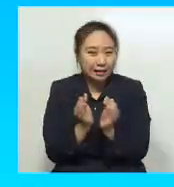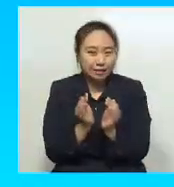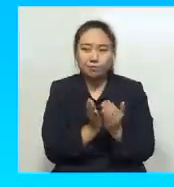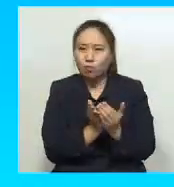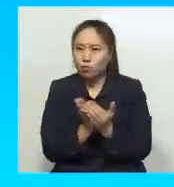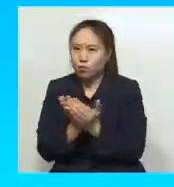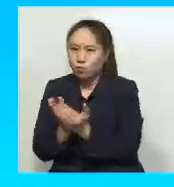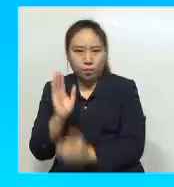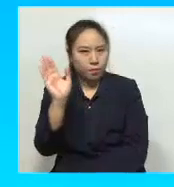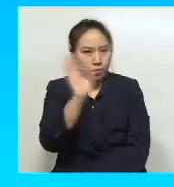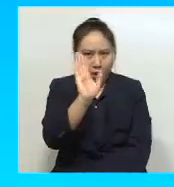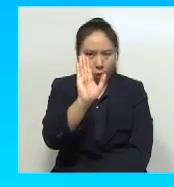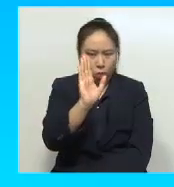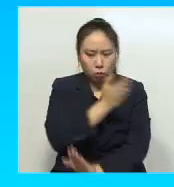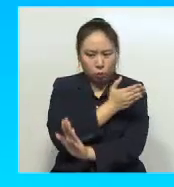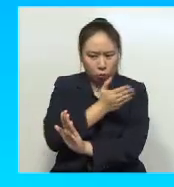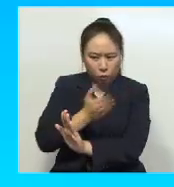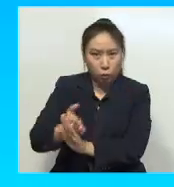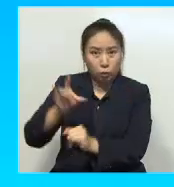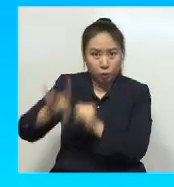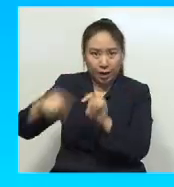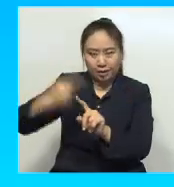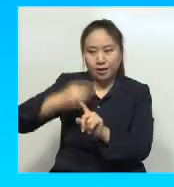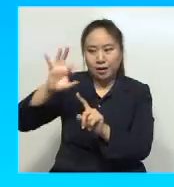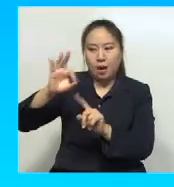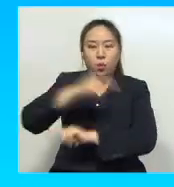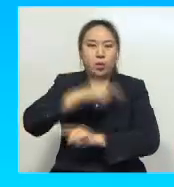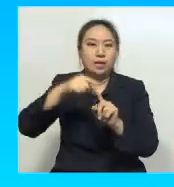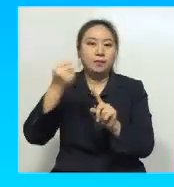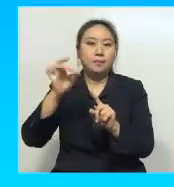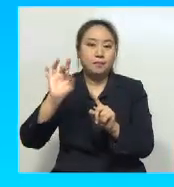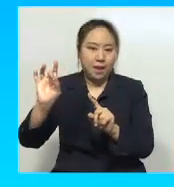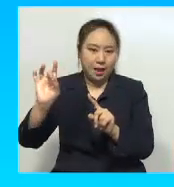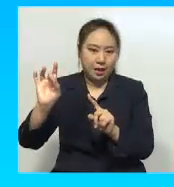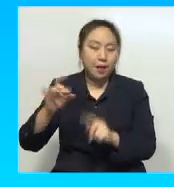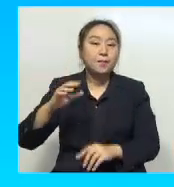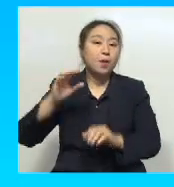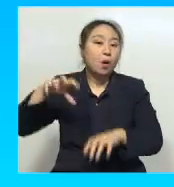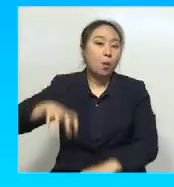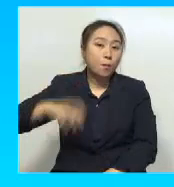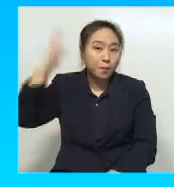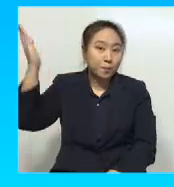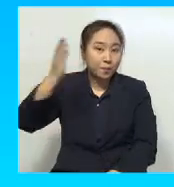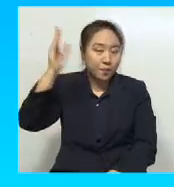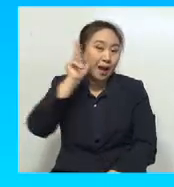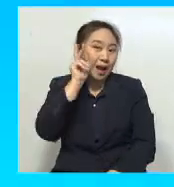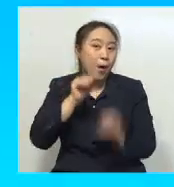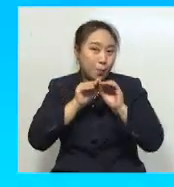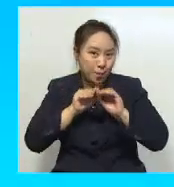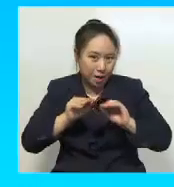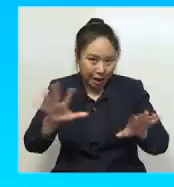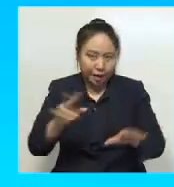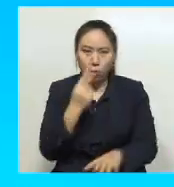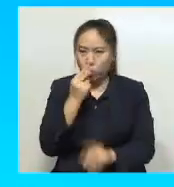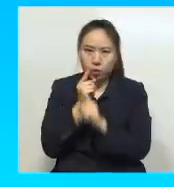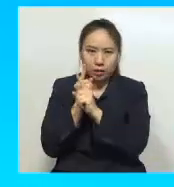ควรงดออกจากฝั่งจนถึงวันที่18กันยายนนี้ค่ะแล้วก็ขอให้ติดตามประกาศจากกรมอุตุนิยมวิทยาอย่างใกล้ชิดอยาก